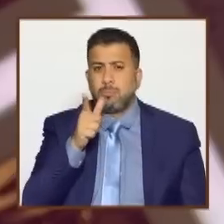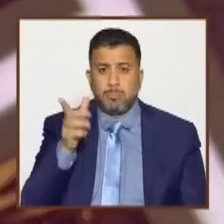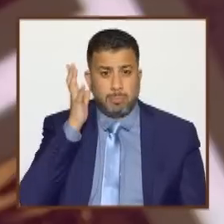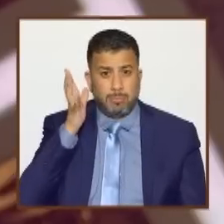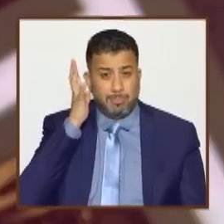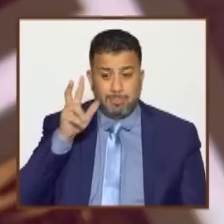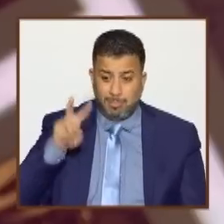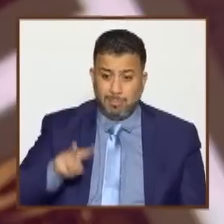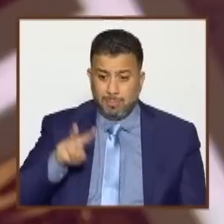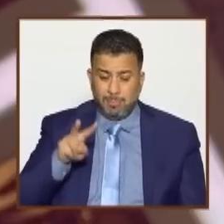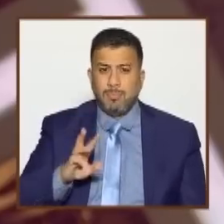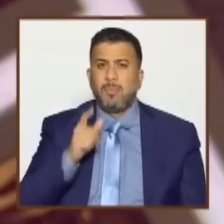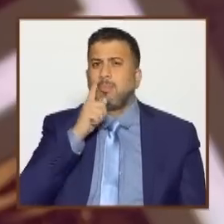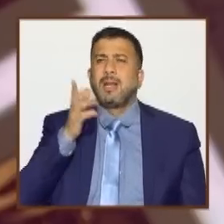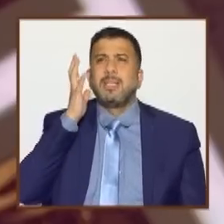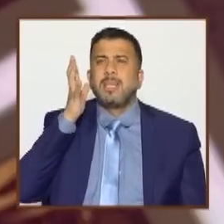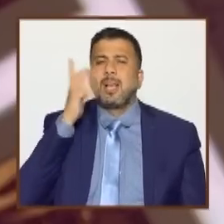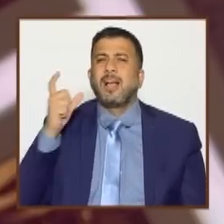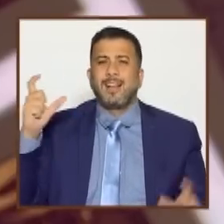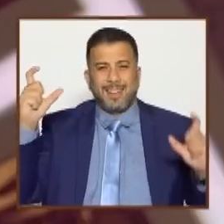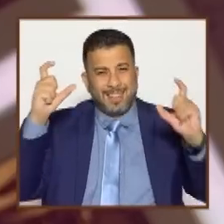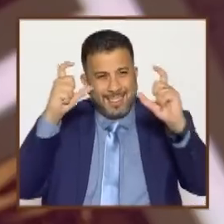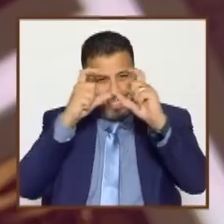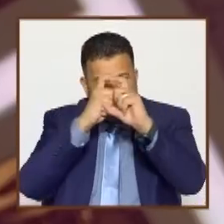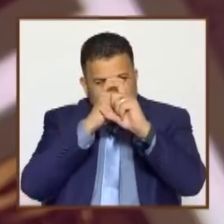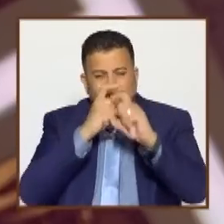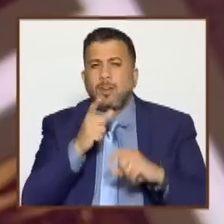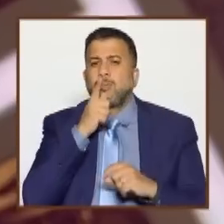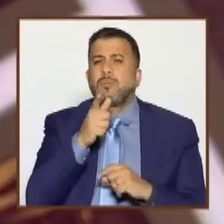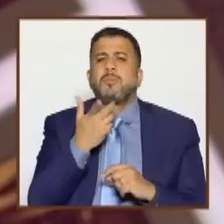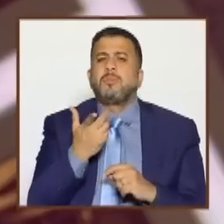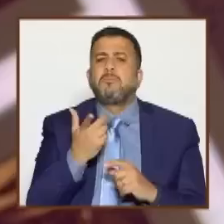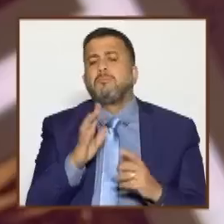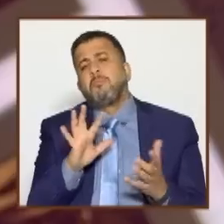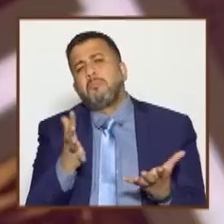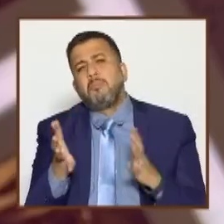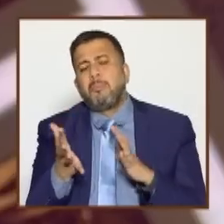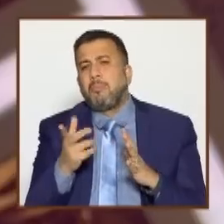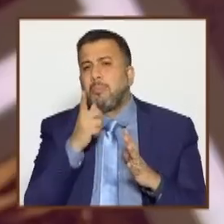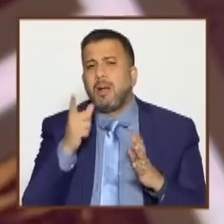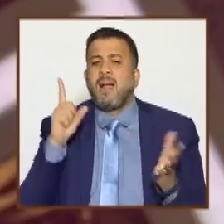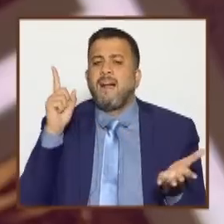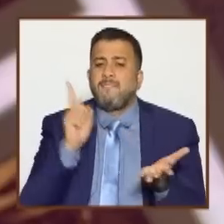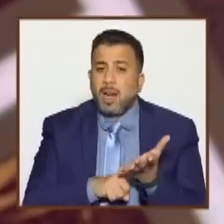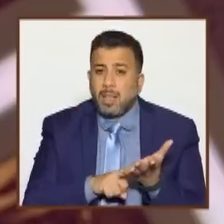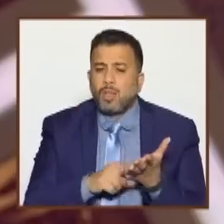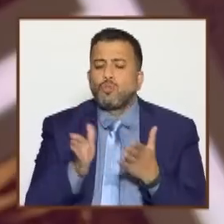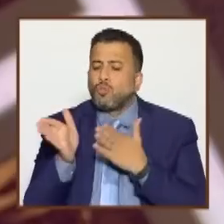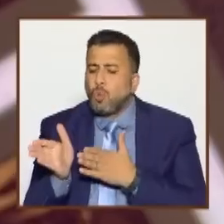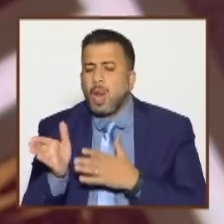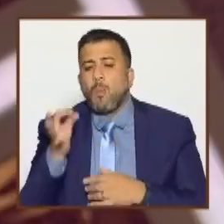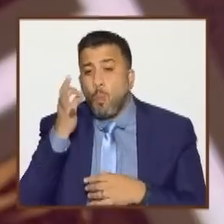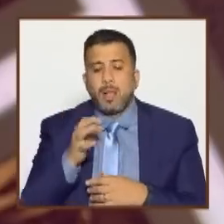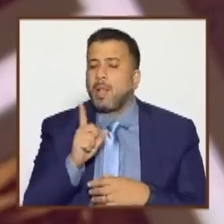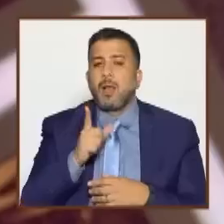لصلاة الكسوف والخسوف وصلاة الاستسقاء هذه تتردد بين فرض الكفاية وبين السنية